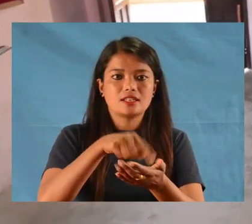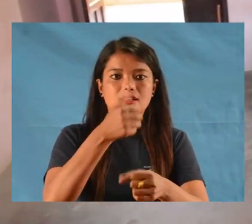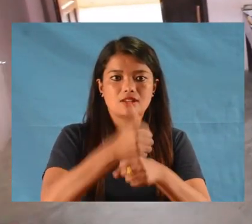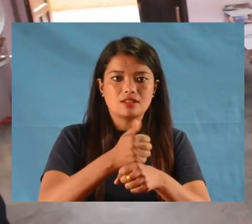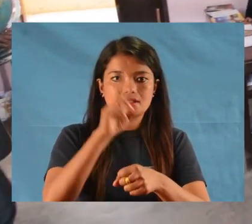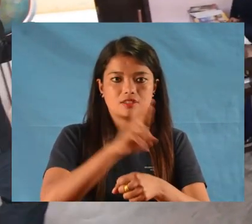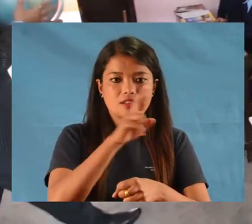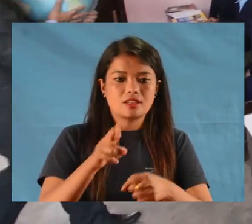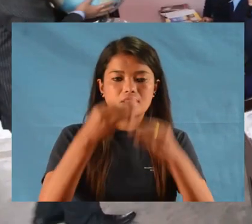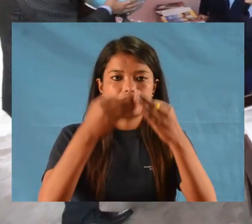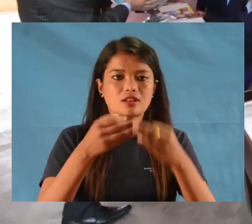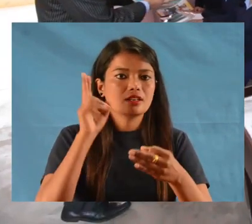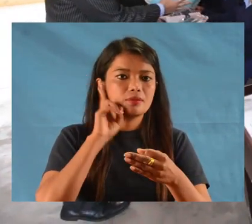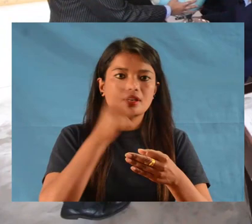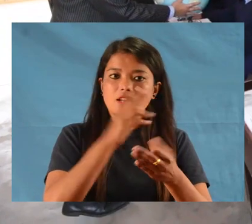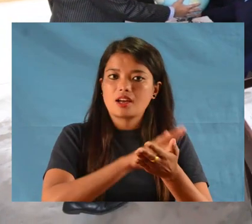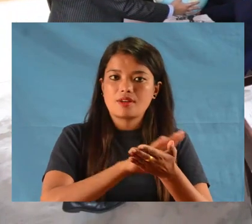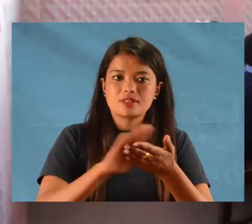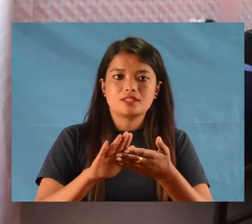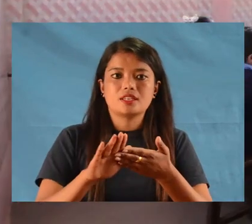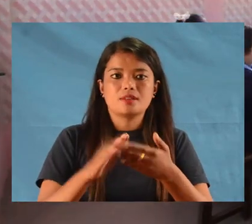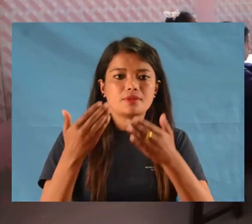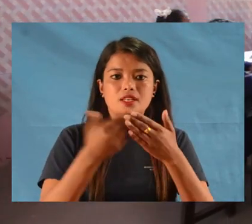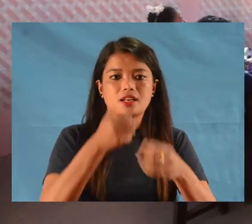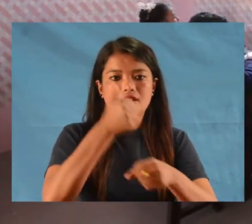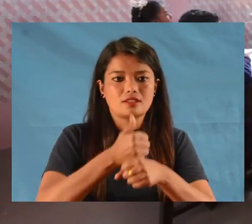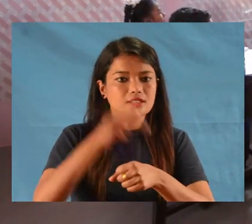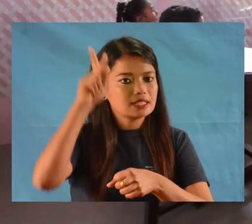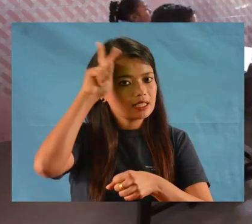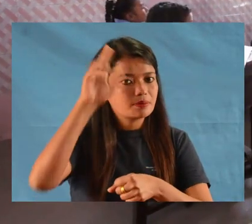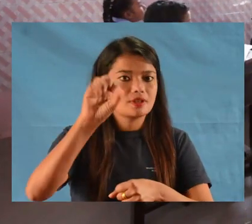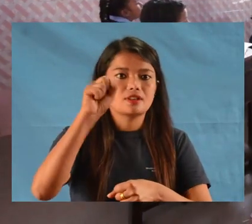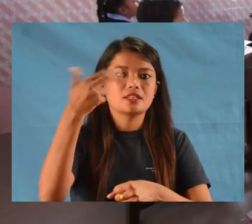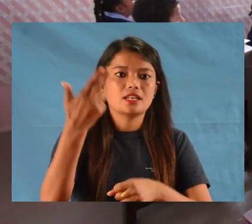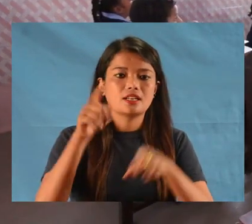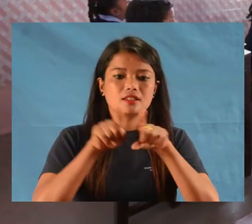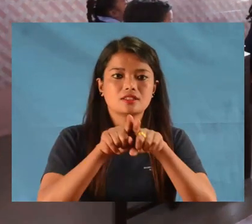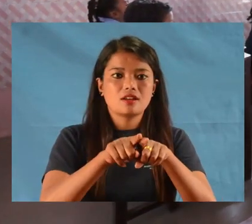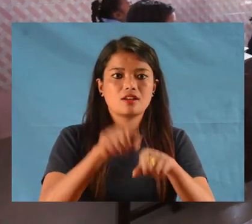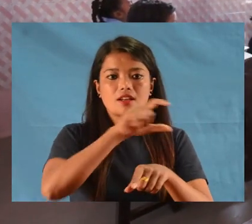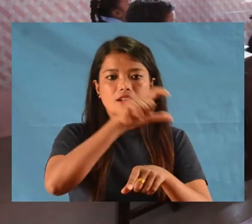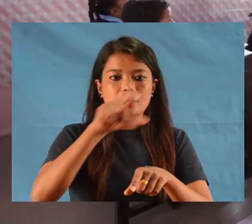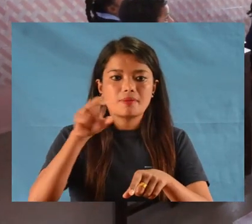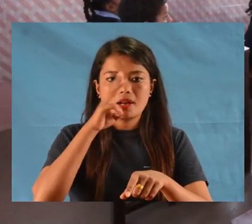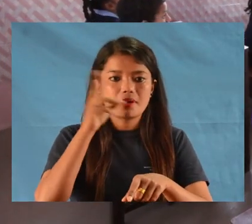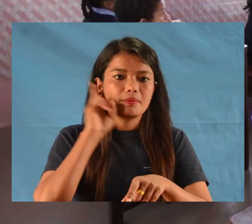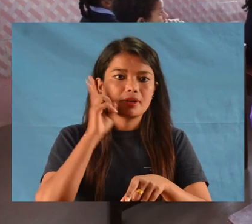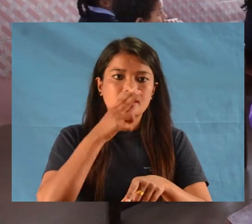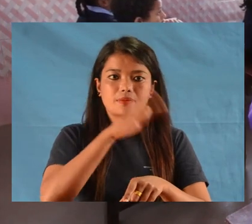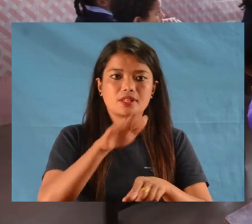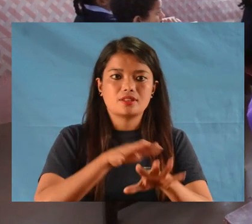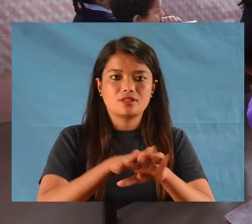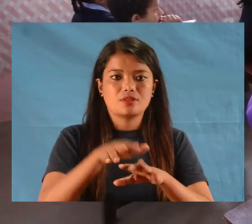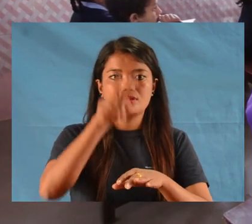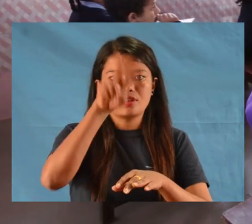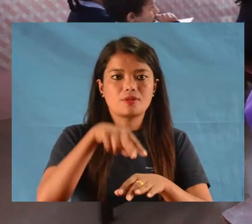विद्यालाएका अध्यक्ष केपी अधिकारी संग नेपालमा बहिरा विद्यार्थी हरुको अवस्थाको बारेमा केही बहला कुसारी गरने म